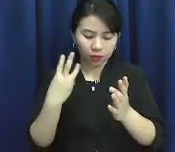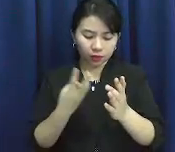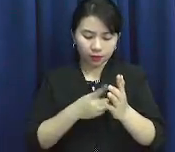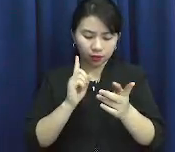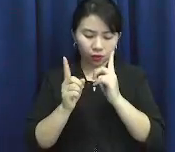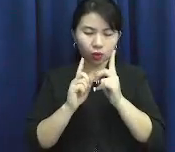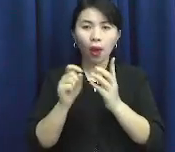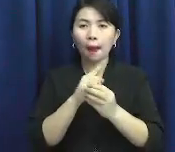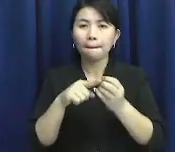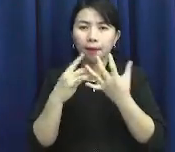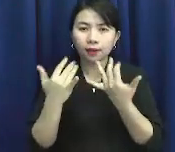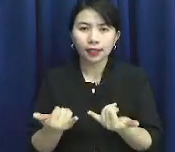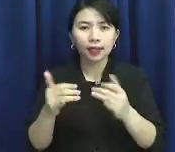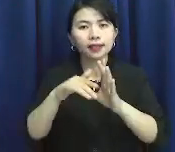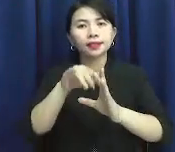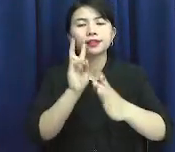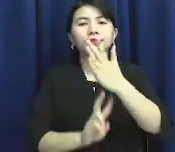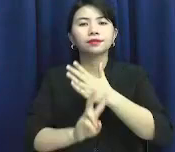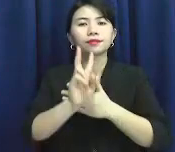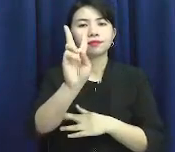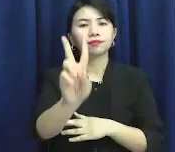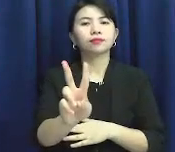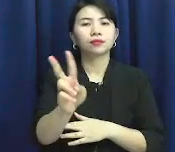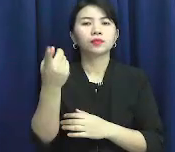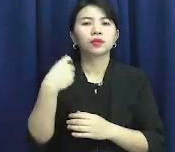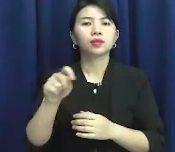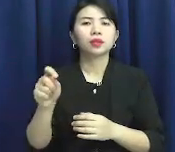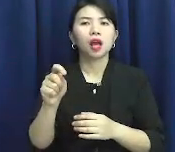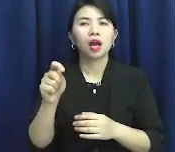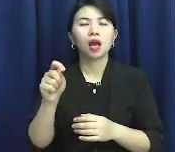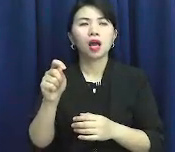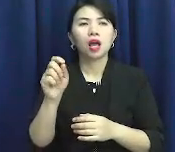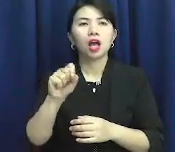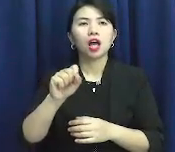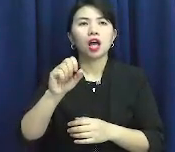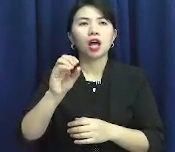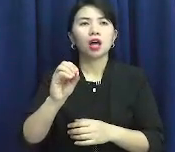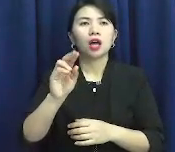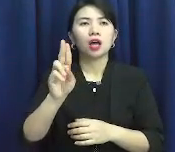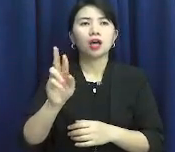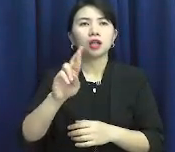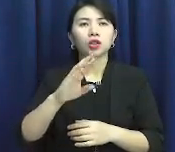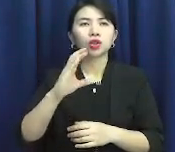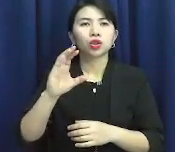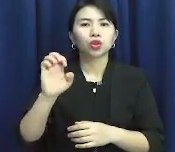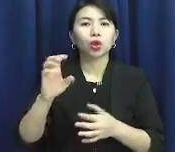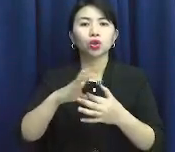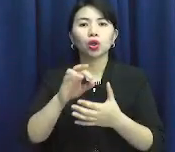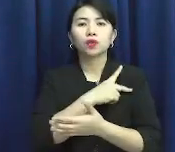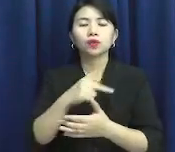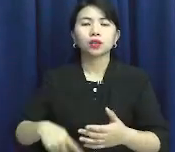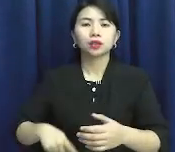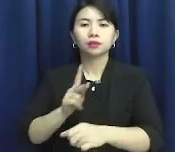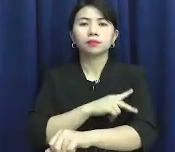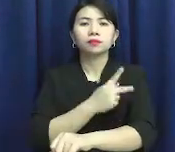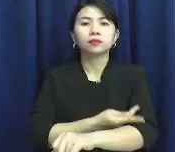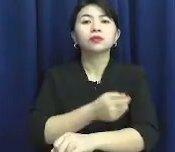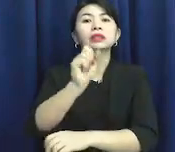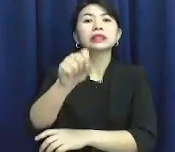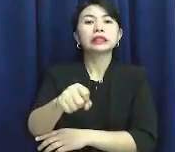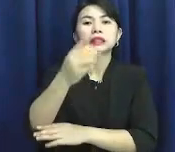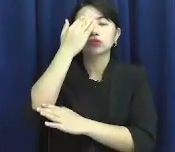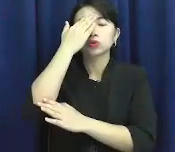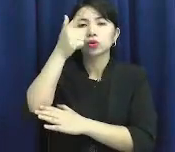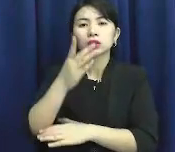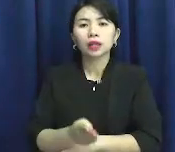dito sa verse 2 mismo, the source of king's power. Alam ng Diyos na yung uupong hari may haharapin,